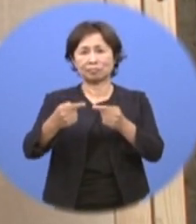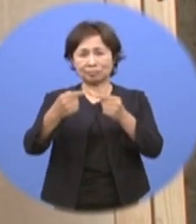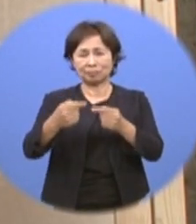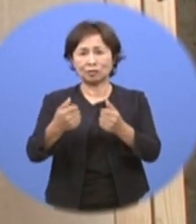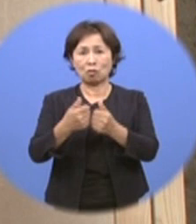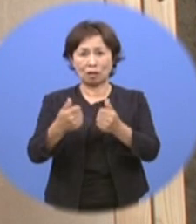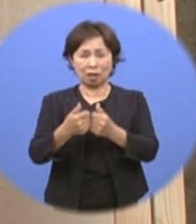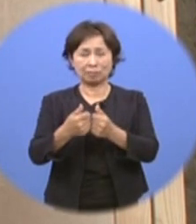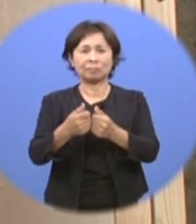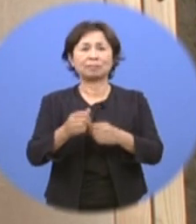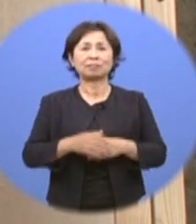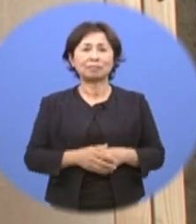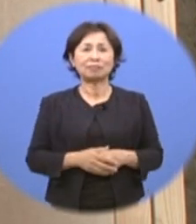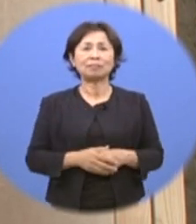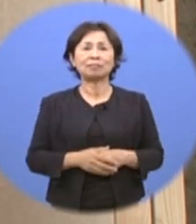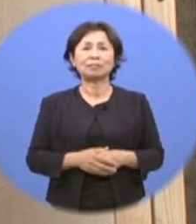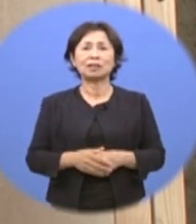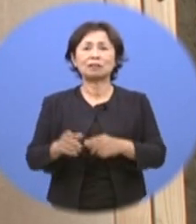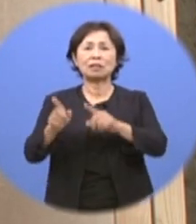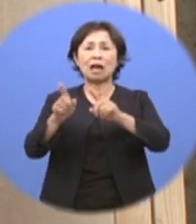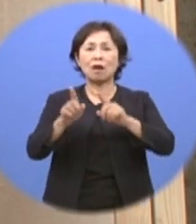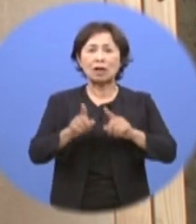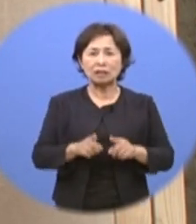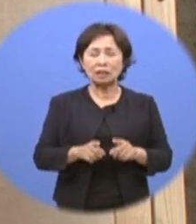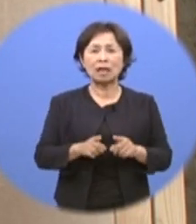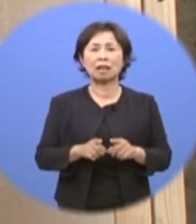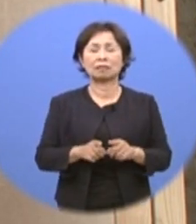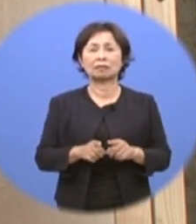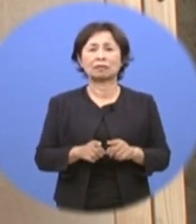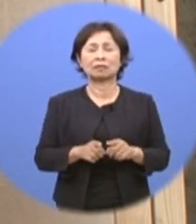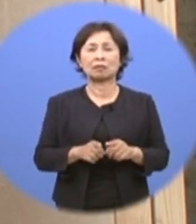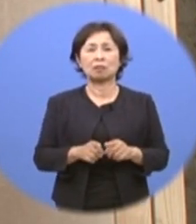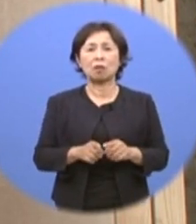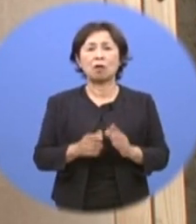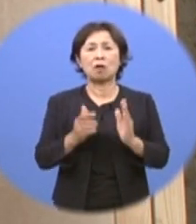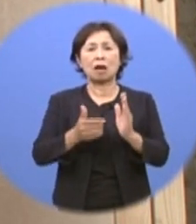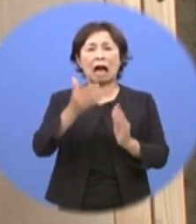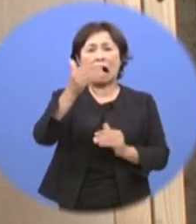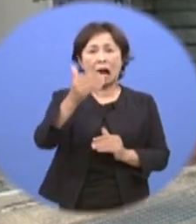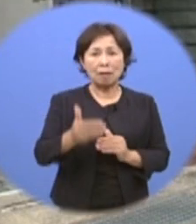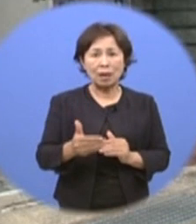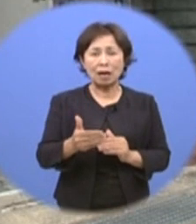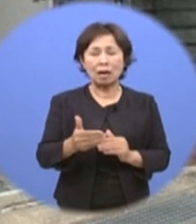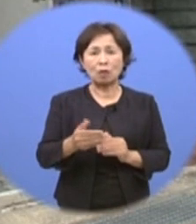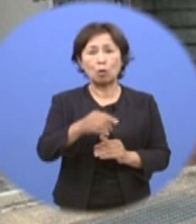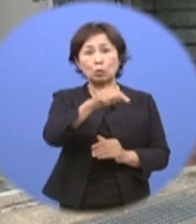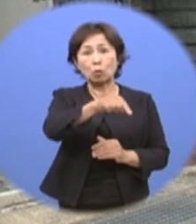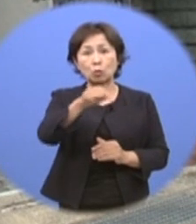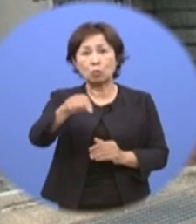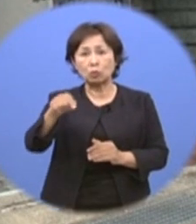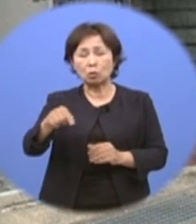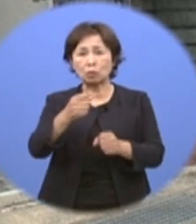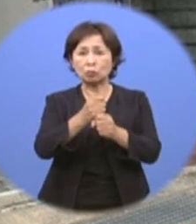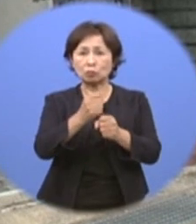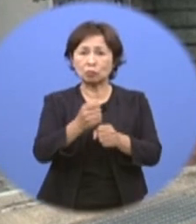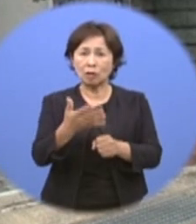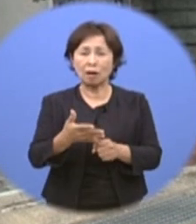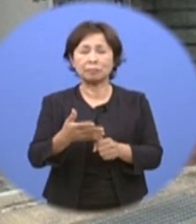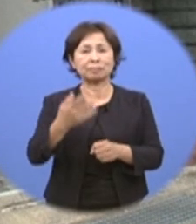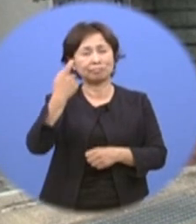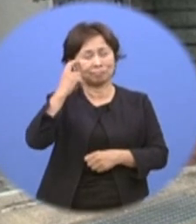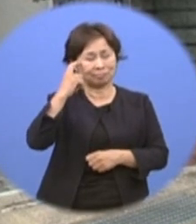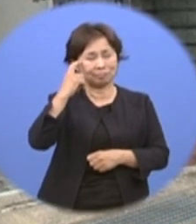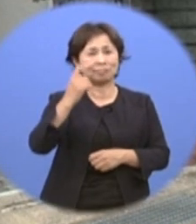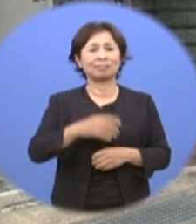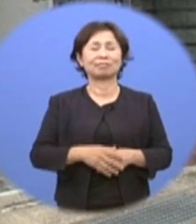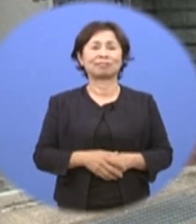せて耐震壁をどことどこに設置すればよいか考えました。 今後耐震補